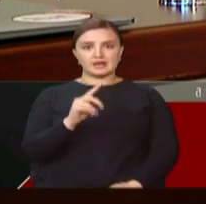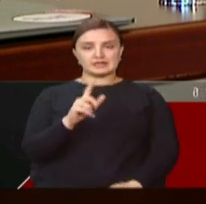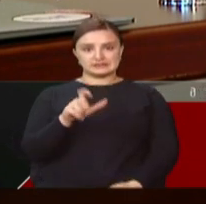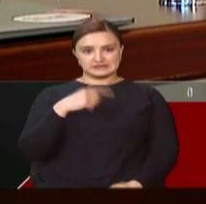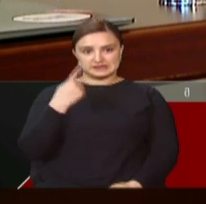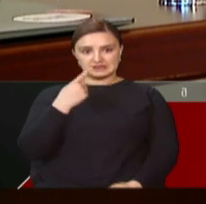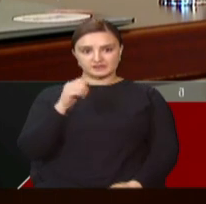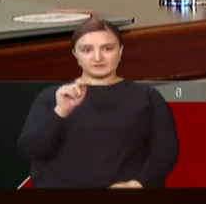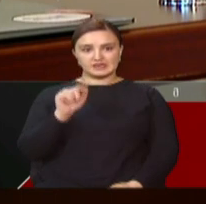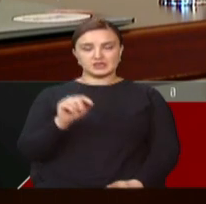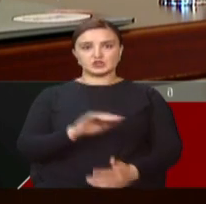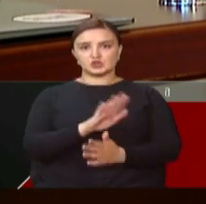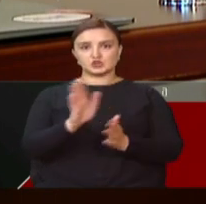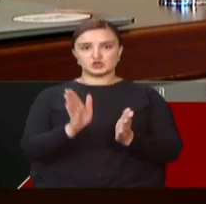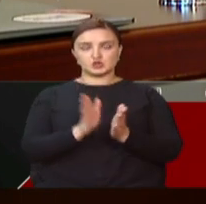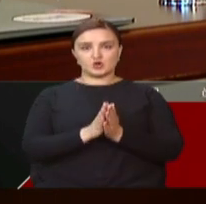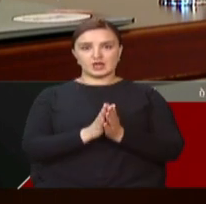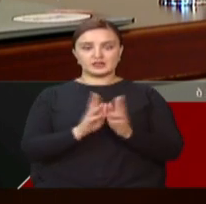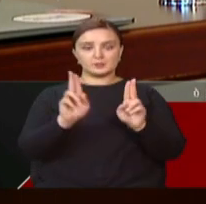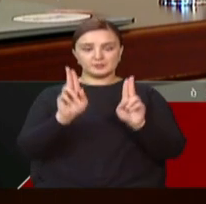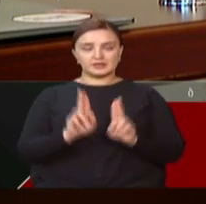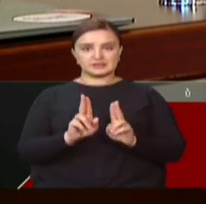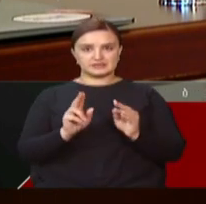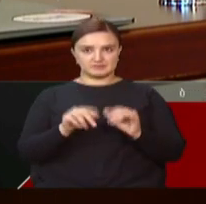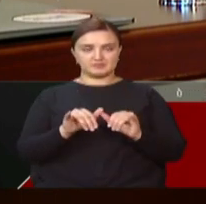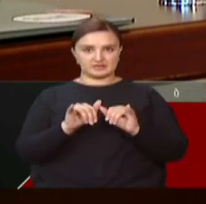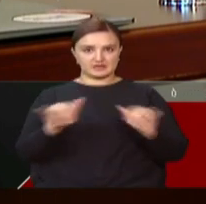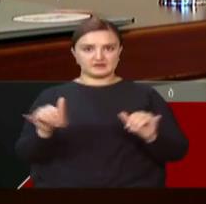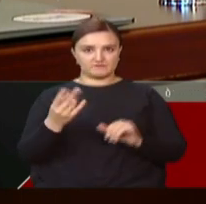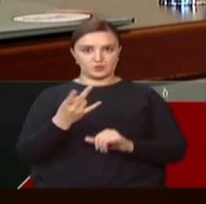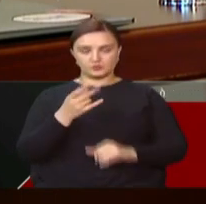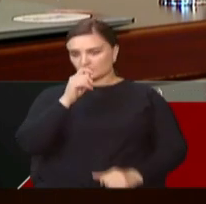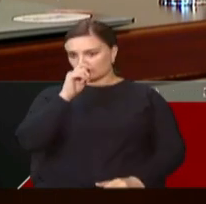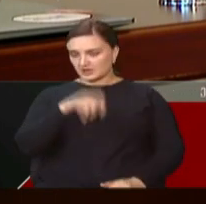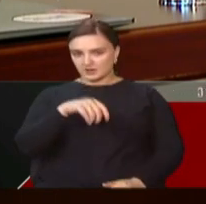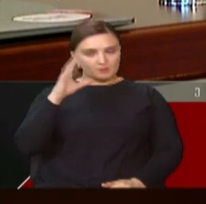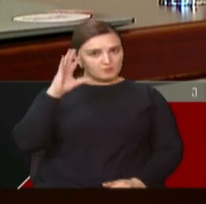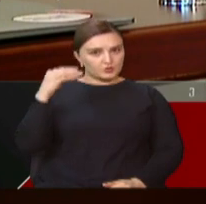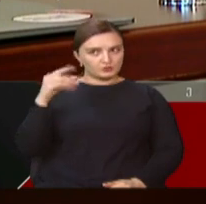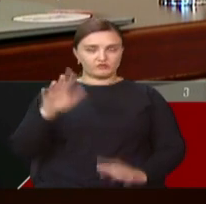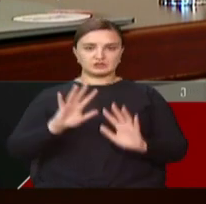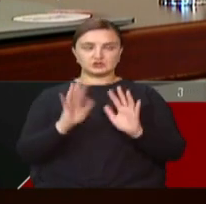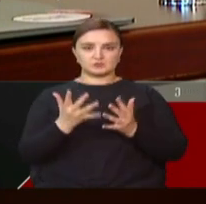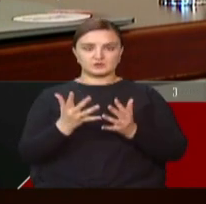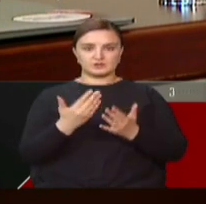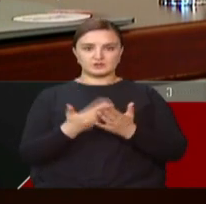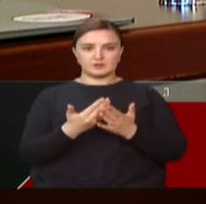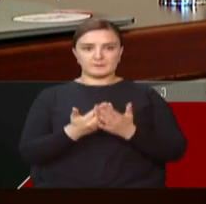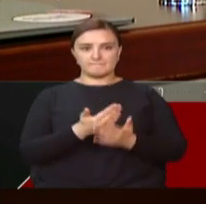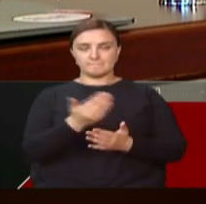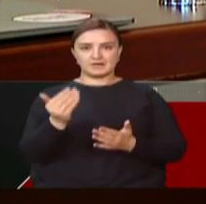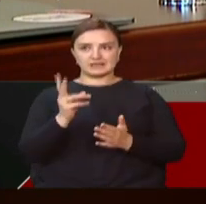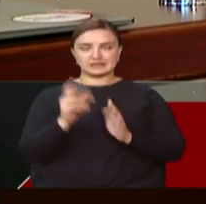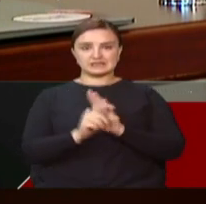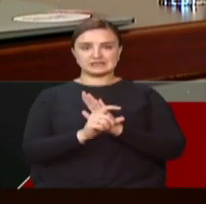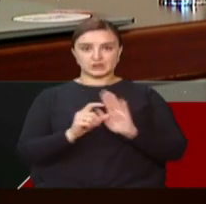ყურადღება, ეს ზოგადი პრინციპების დანერგვას გულისხმობს. და მაგალითად უკრაინის და მოლდოვის შემთხვევაში მათ კანდიდატის